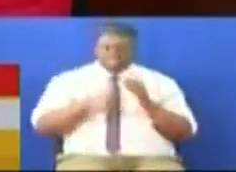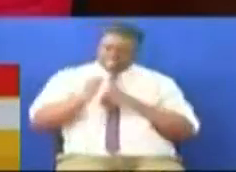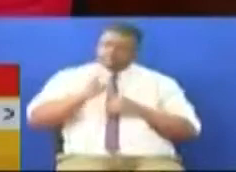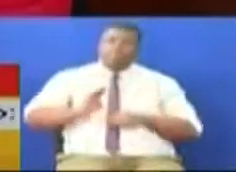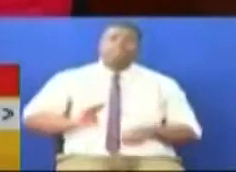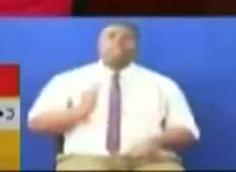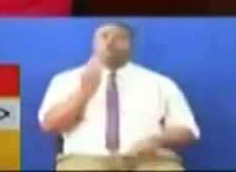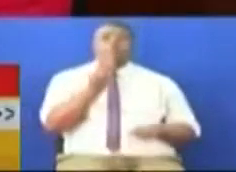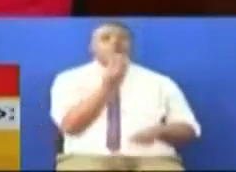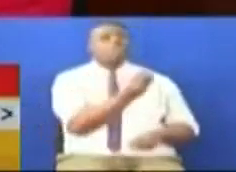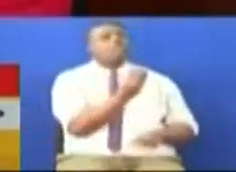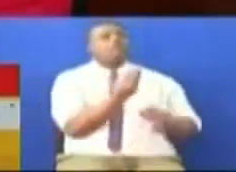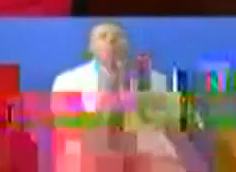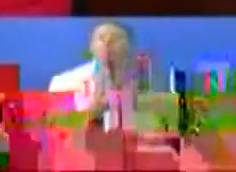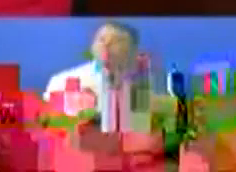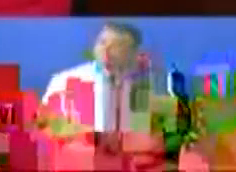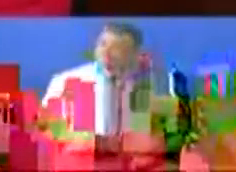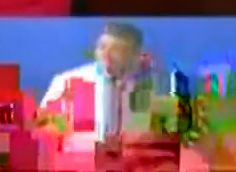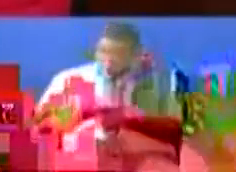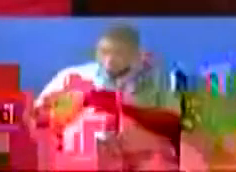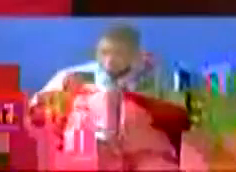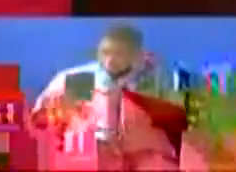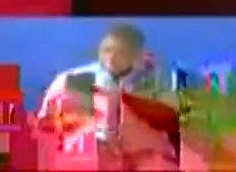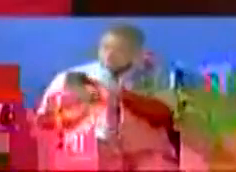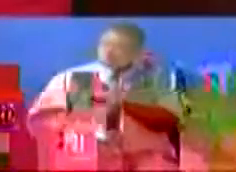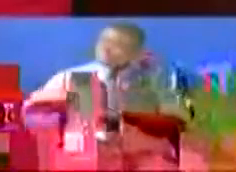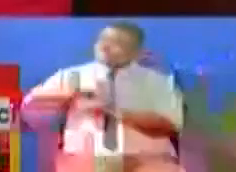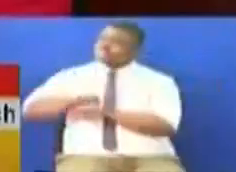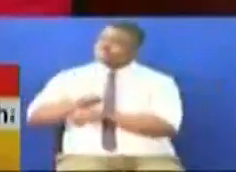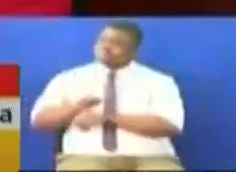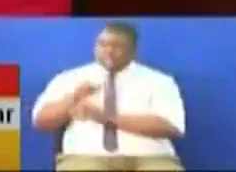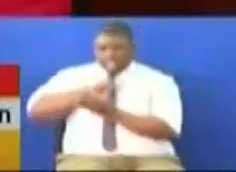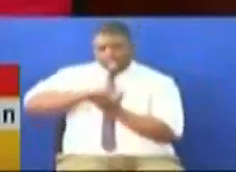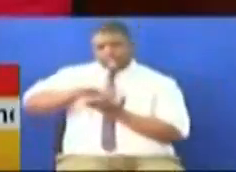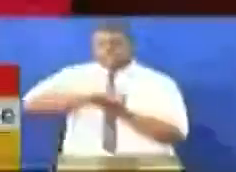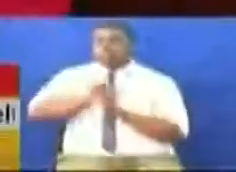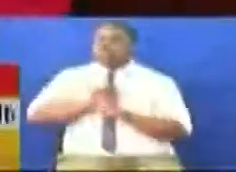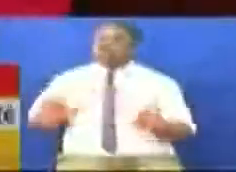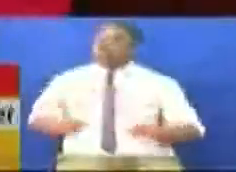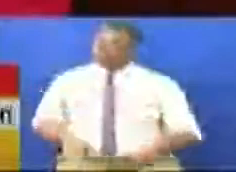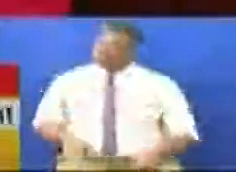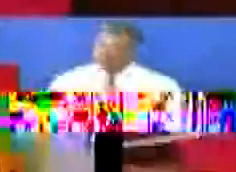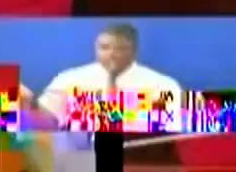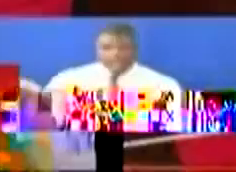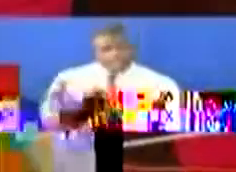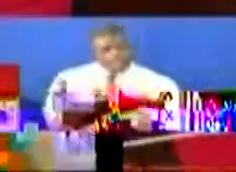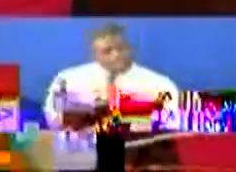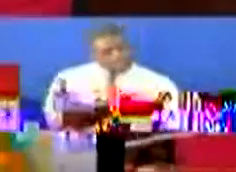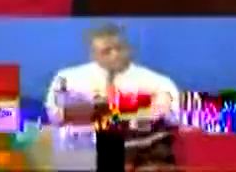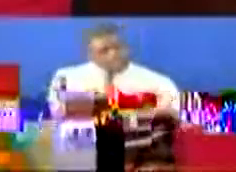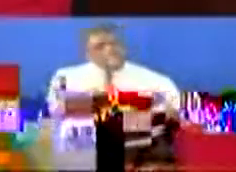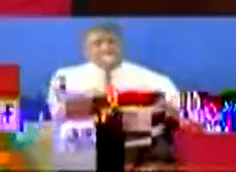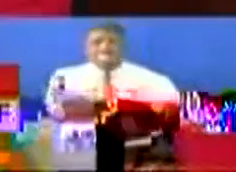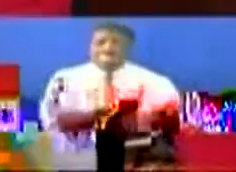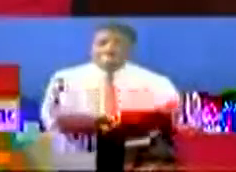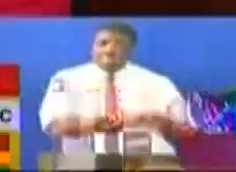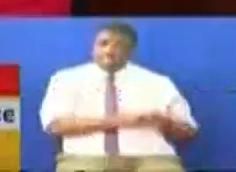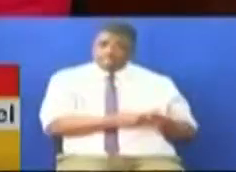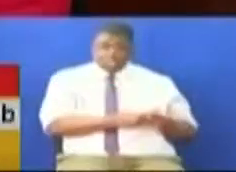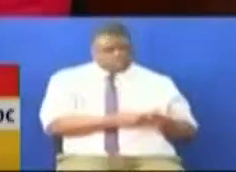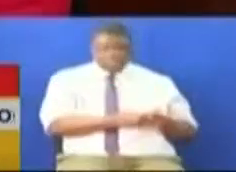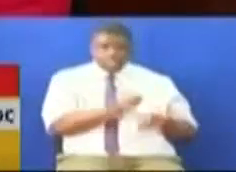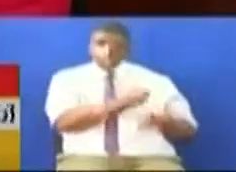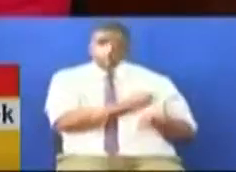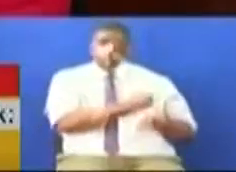alieleza vizuri makamu mwenyekiti wa kamati kwamba waliagiza mtambo. Huo mtambo ulivyokuja ukakuta uwezi